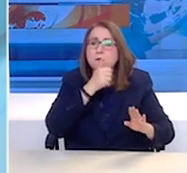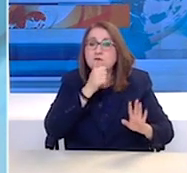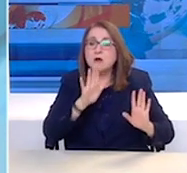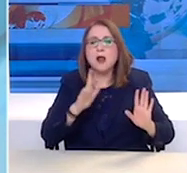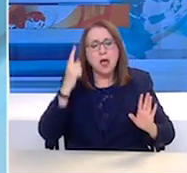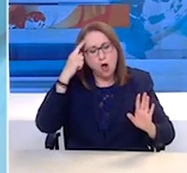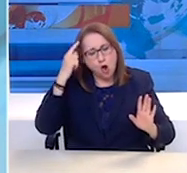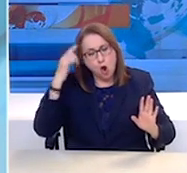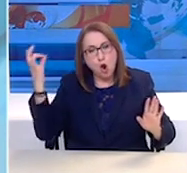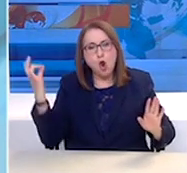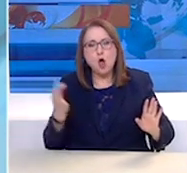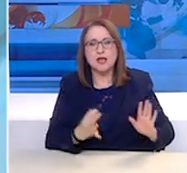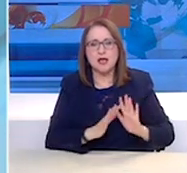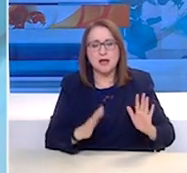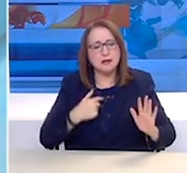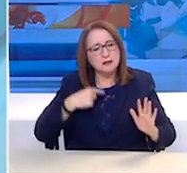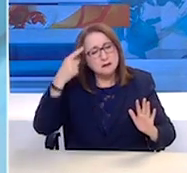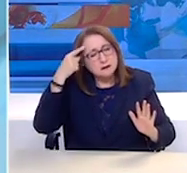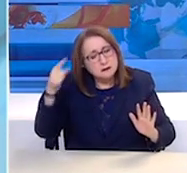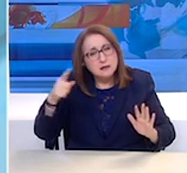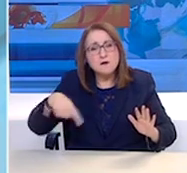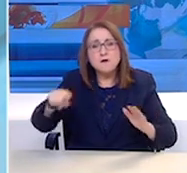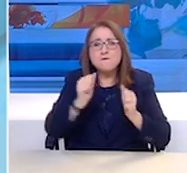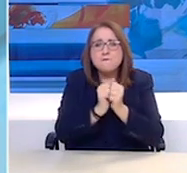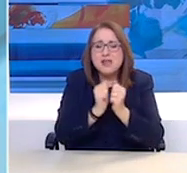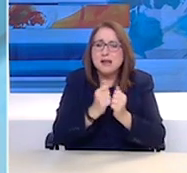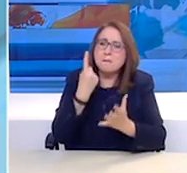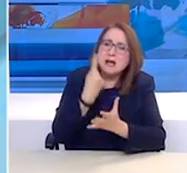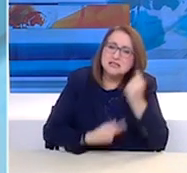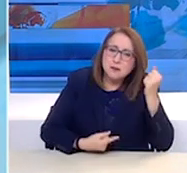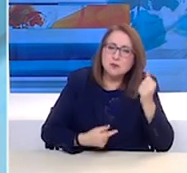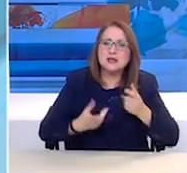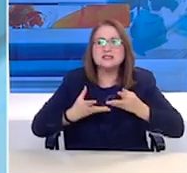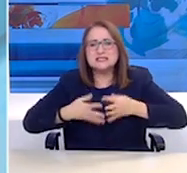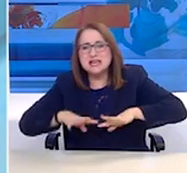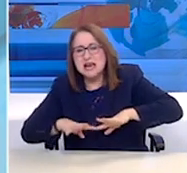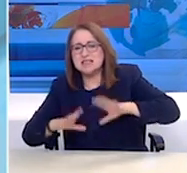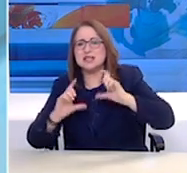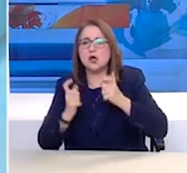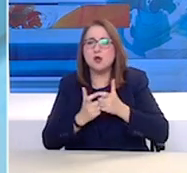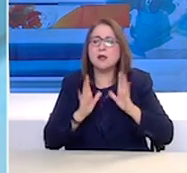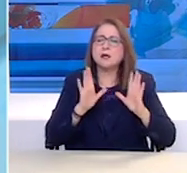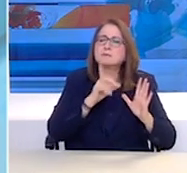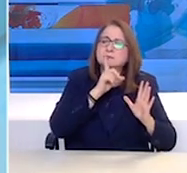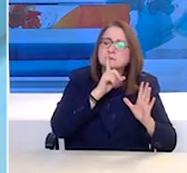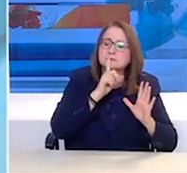και συναισθηματικά, με τη σκέψη μας στους φίλους μας που πραγματικά μας λείπουν. Ας είναι αδιαπραγμάτευτο αυτό το ζήτημα, αυτή η πρόκληση, αυτό το